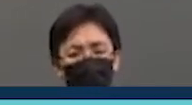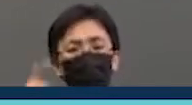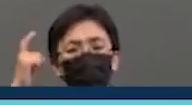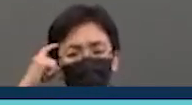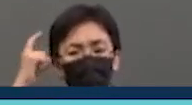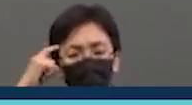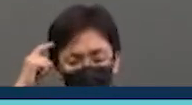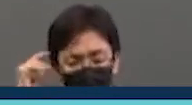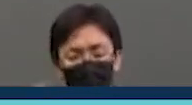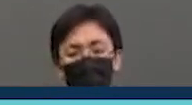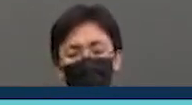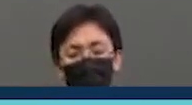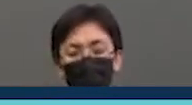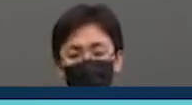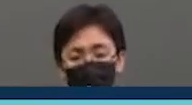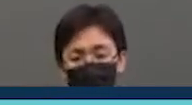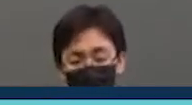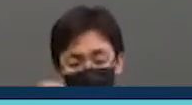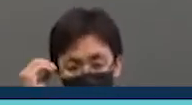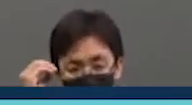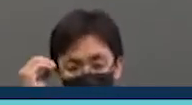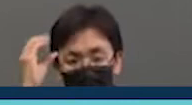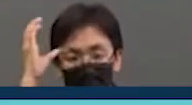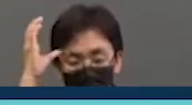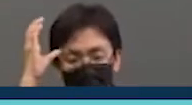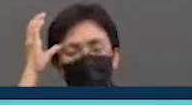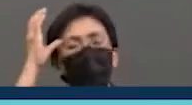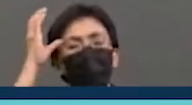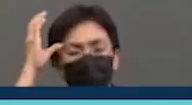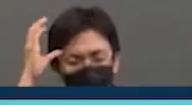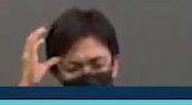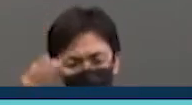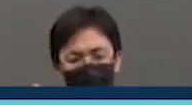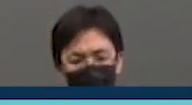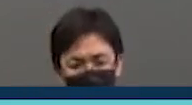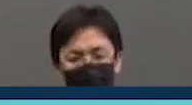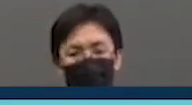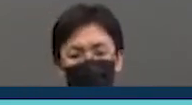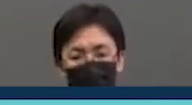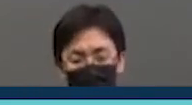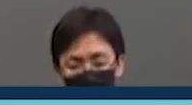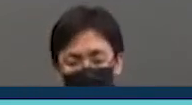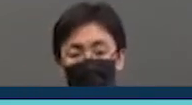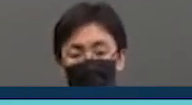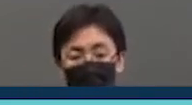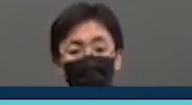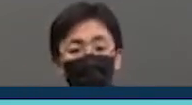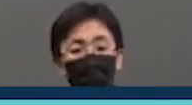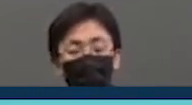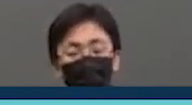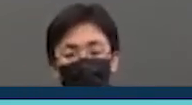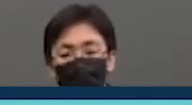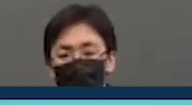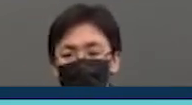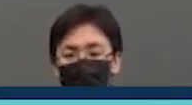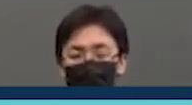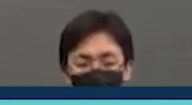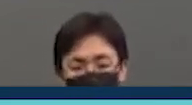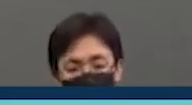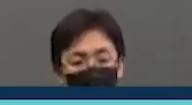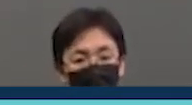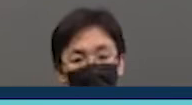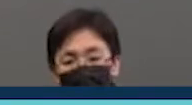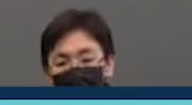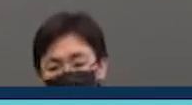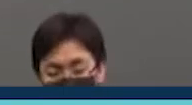ดนี่ถือว่าเป็นส่วนสำคัญนะครับ จากการเรียนรู้และการแลกเปลี่ยนประสบการณ์ในการอบรมโครงการพัฒนาเครือข่ายเยาวชนระหว่างประเทศ